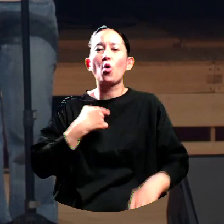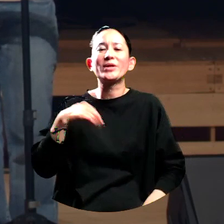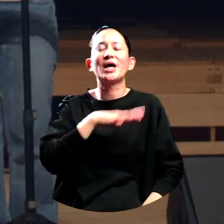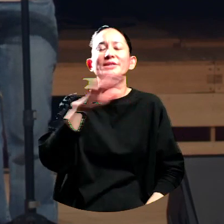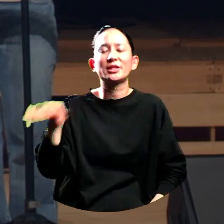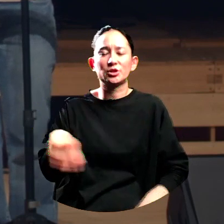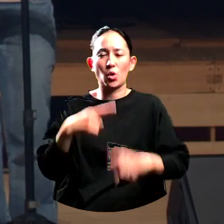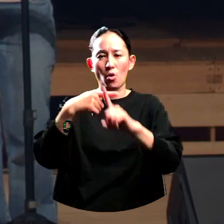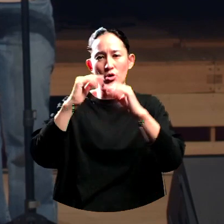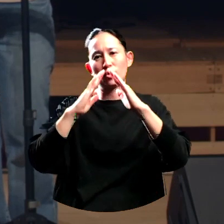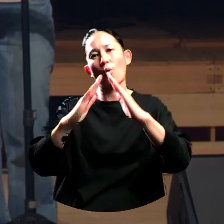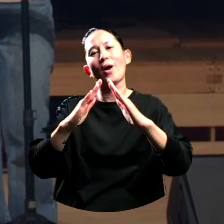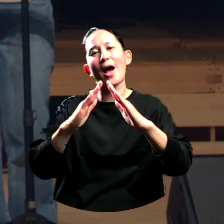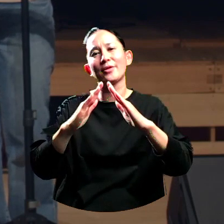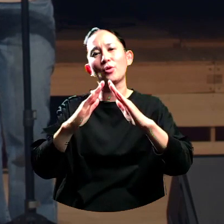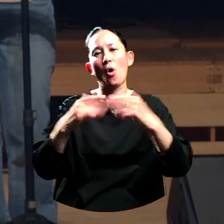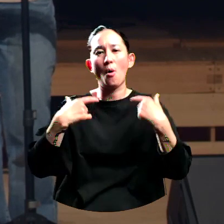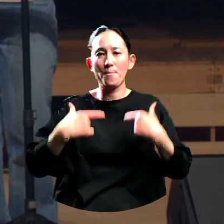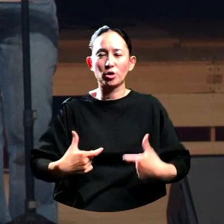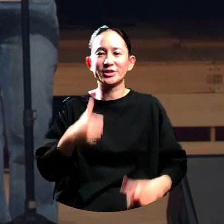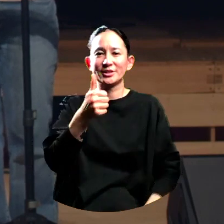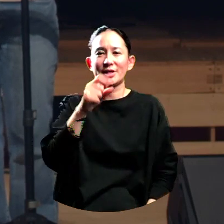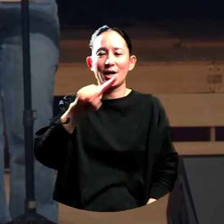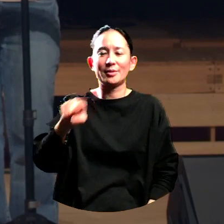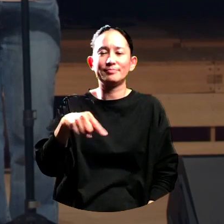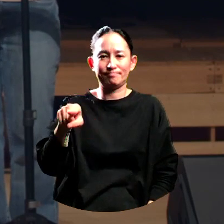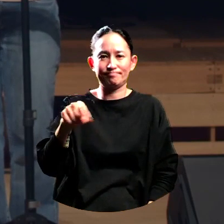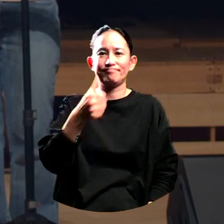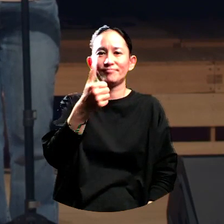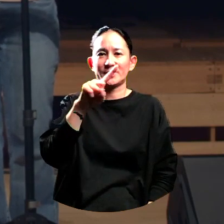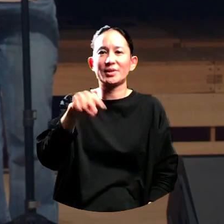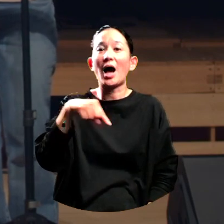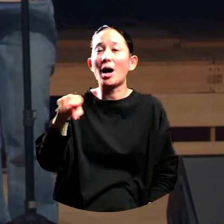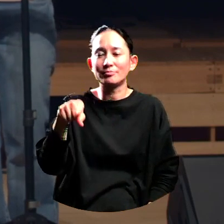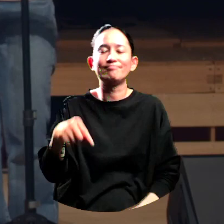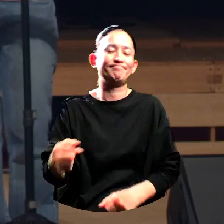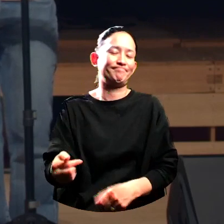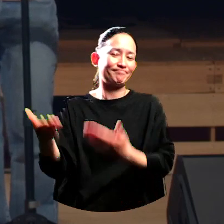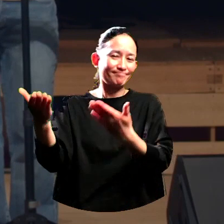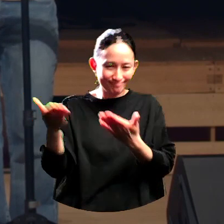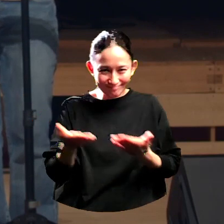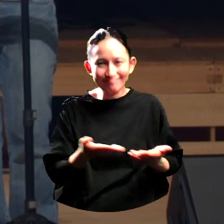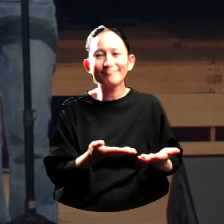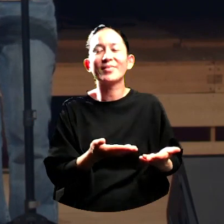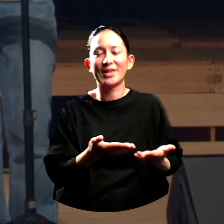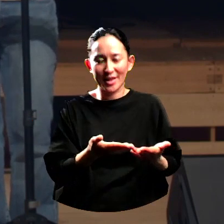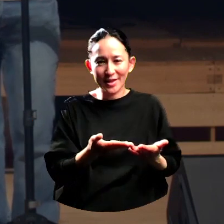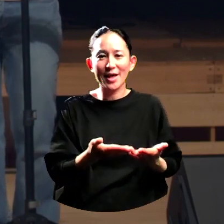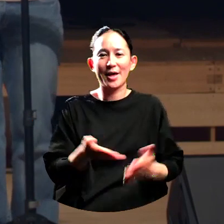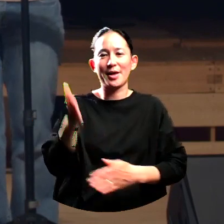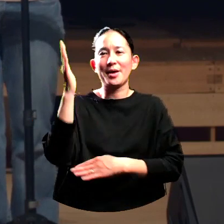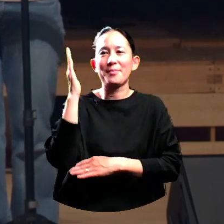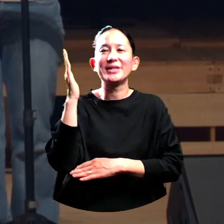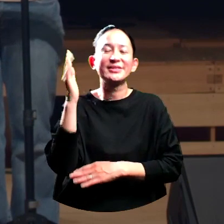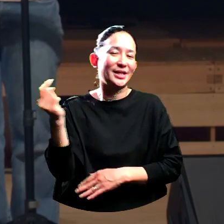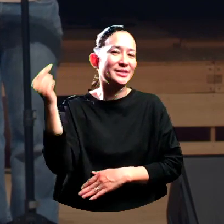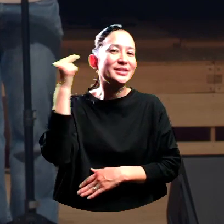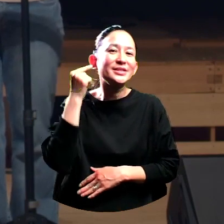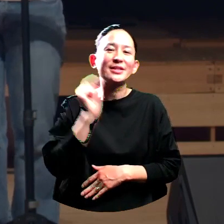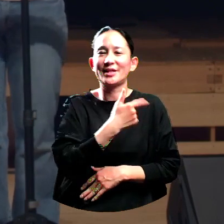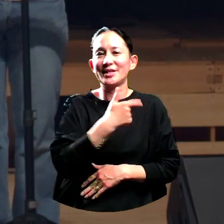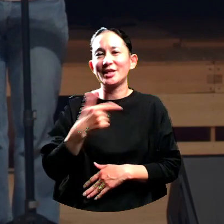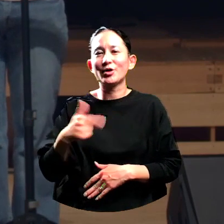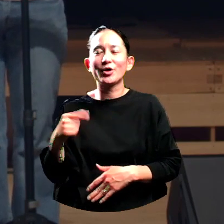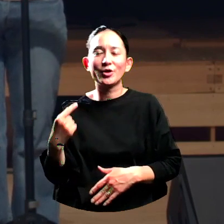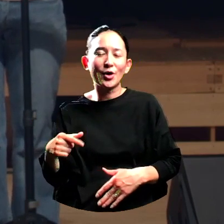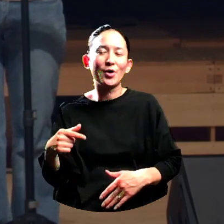ろいろいらっしゃるんですけれども、ハワイからは、パスターウェイン先生、アロン牧師、太郎牧師、そして私たちの主任